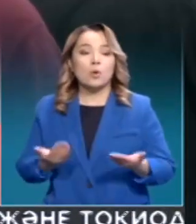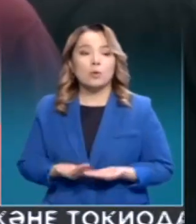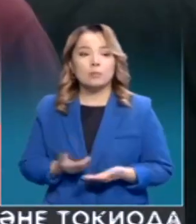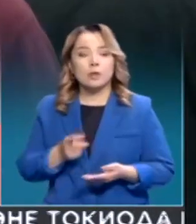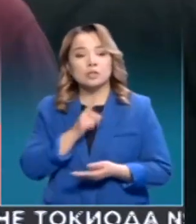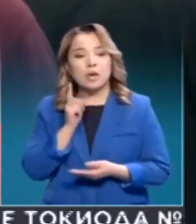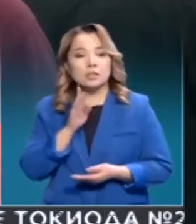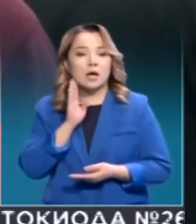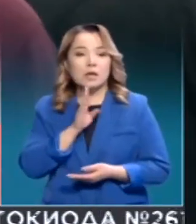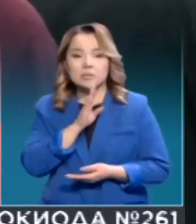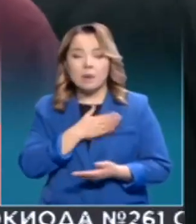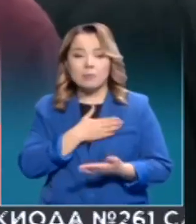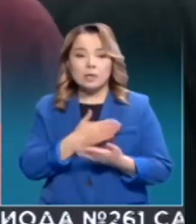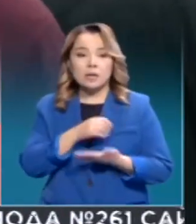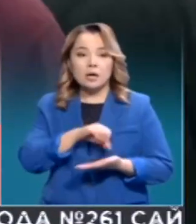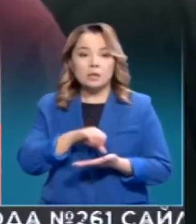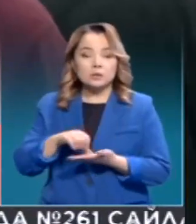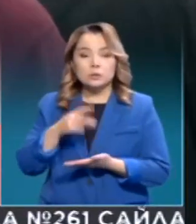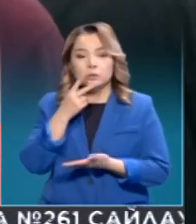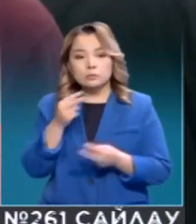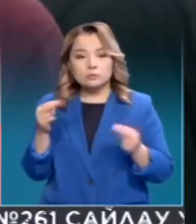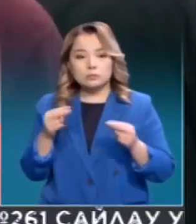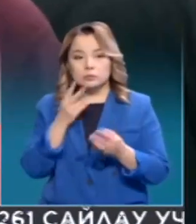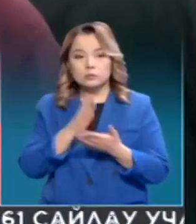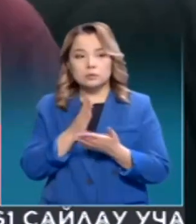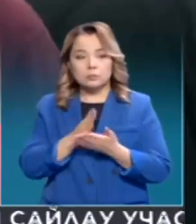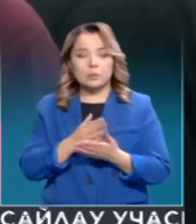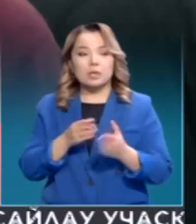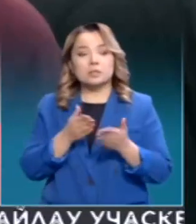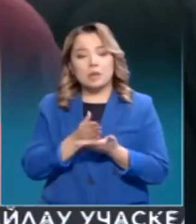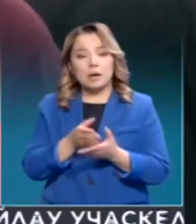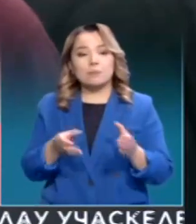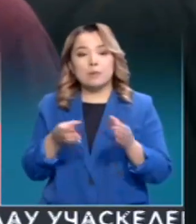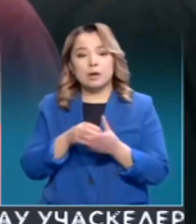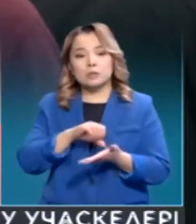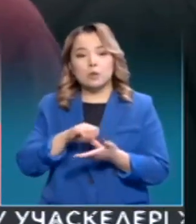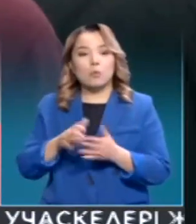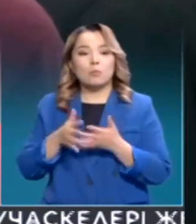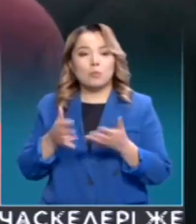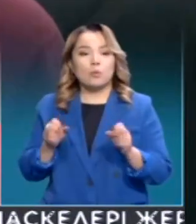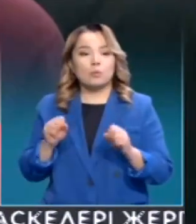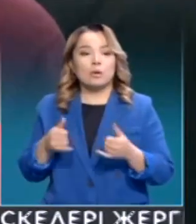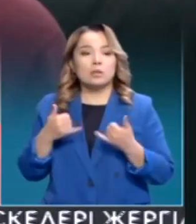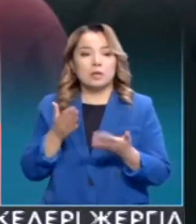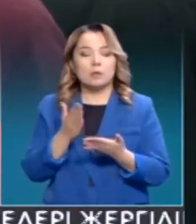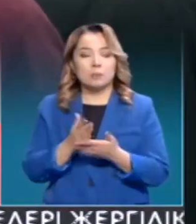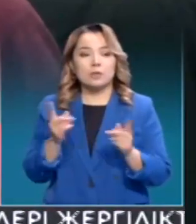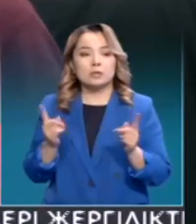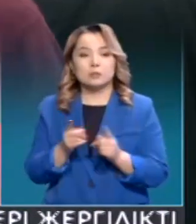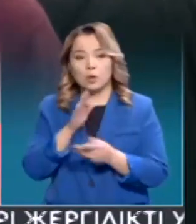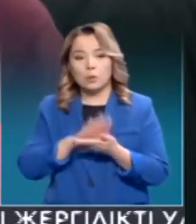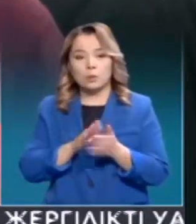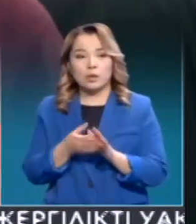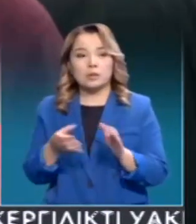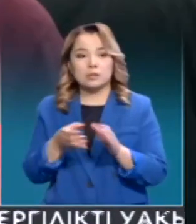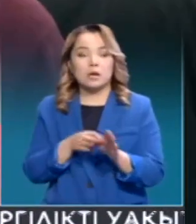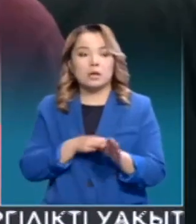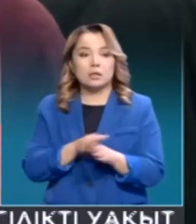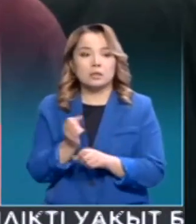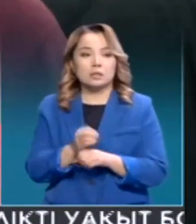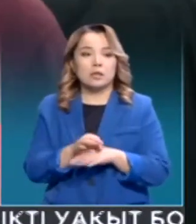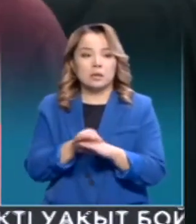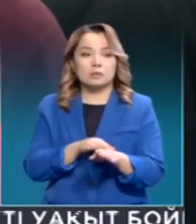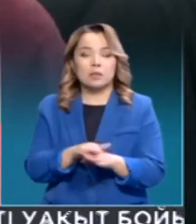жаштардын, айелдердин белсенди катышып жатканына куа болуп отурмун. Саясий партияларга да көбүрөөк мүмкүндүк берилген. Арине, бул кыска убакыт эмес, биртиндеп жүзөгө асатын